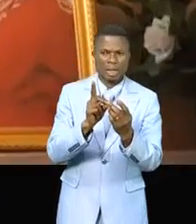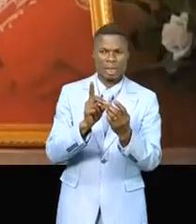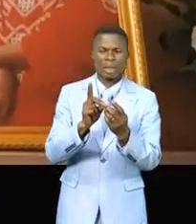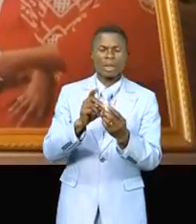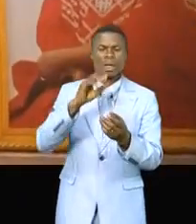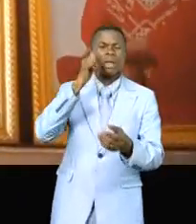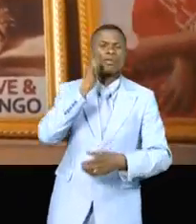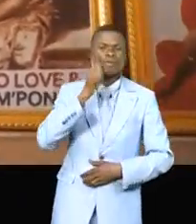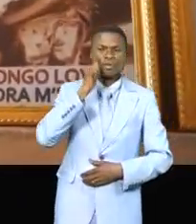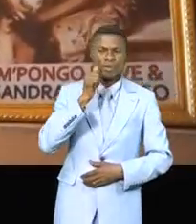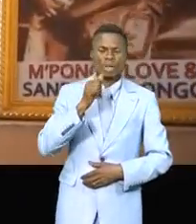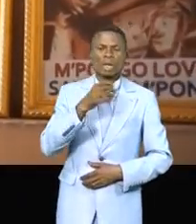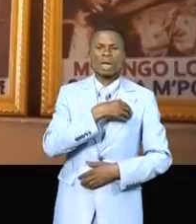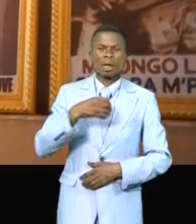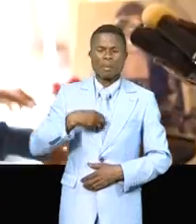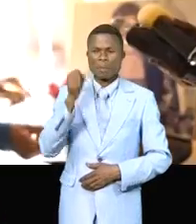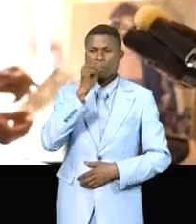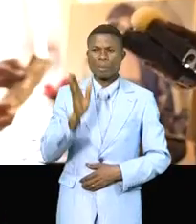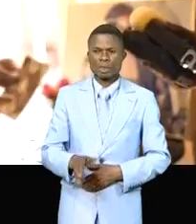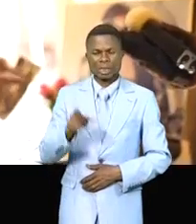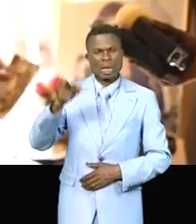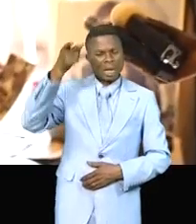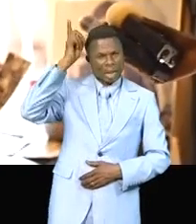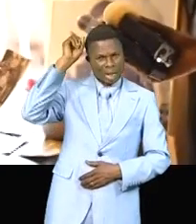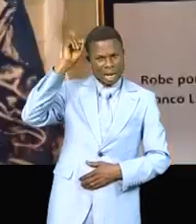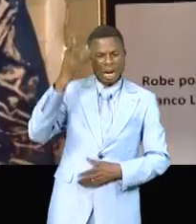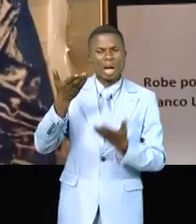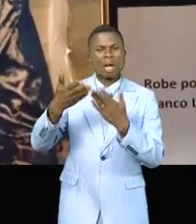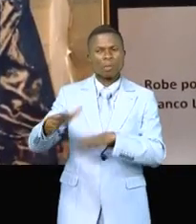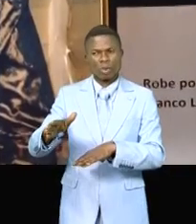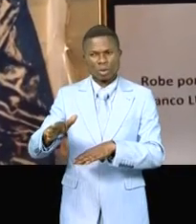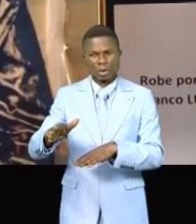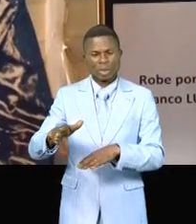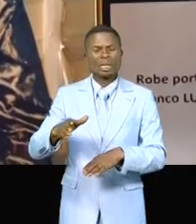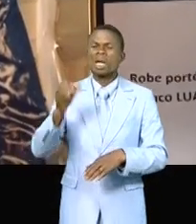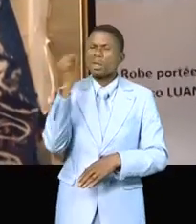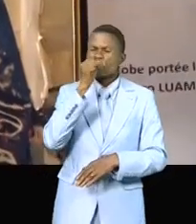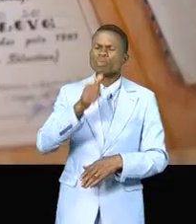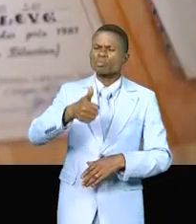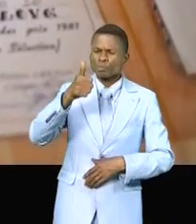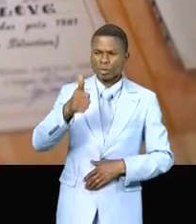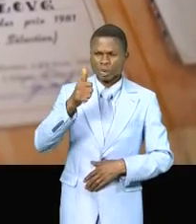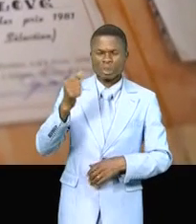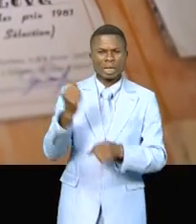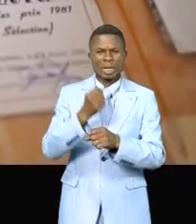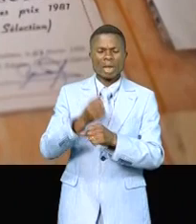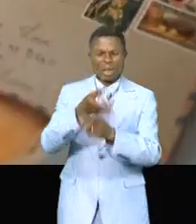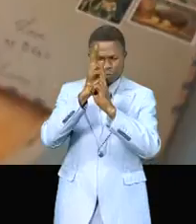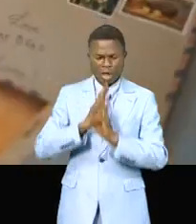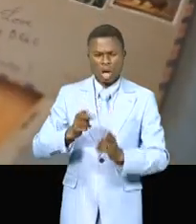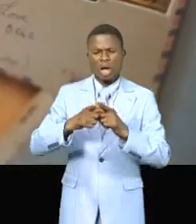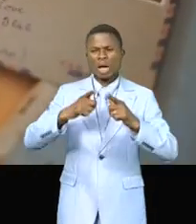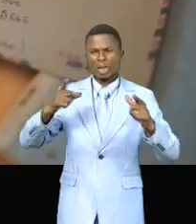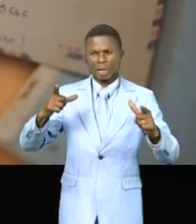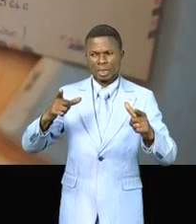affectueusement dit Pongolove. Ce grand nom de la musique congolaise féminine qui, prestation après prestation, a forgé sa réputation et